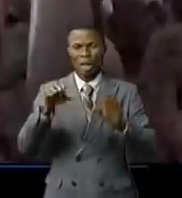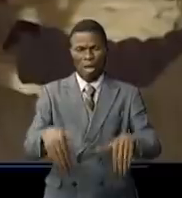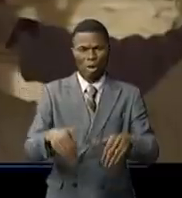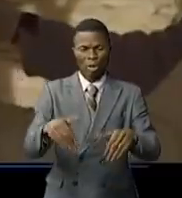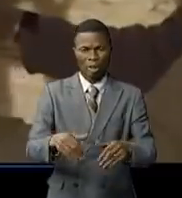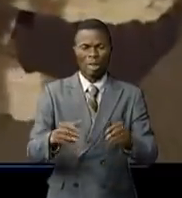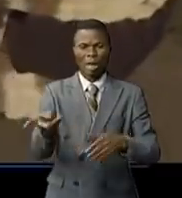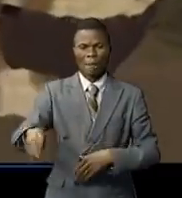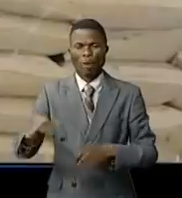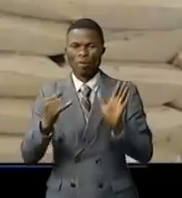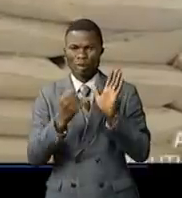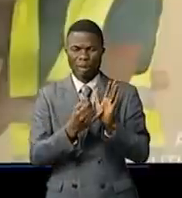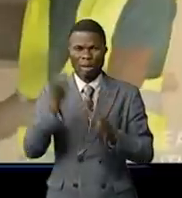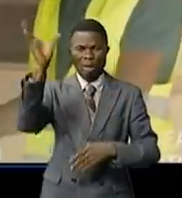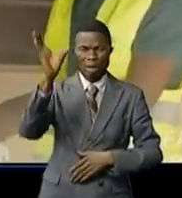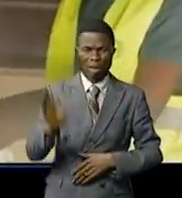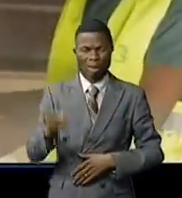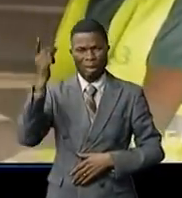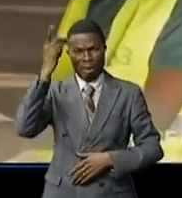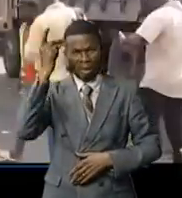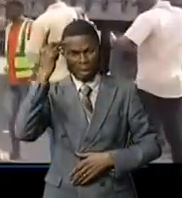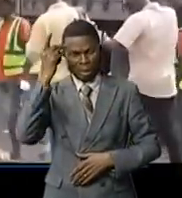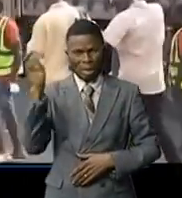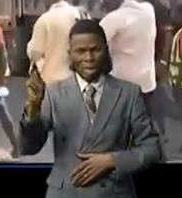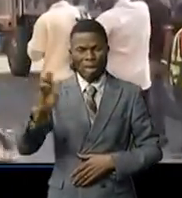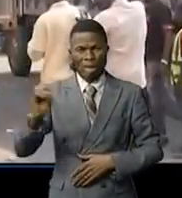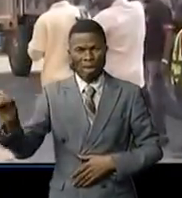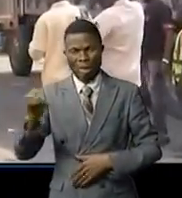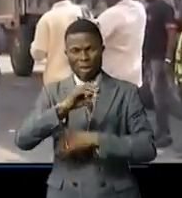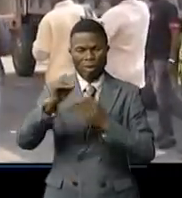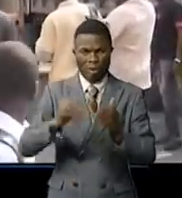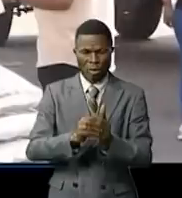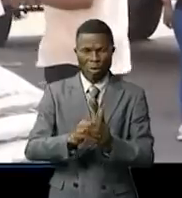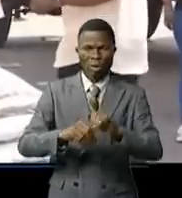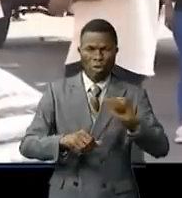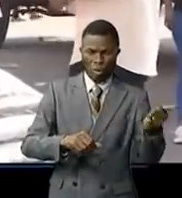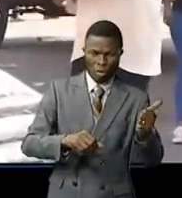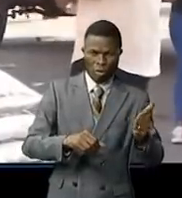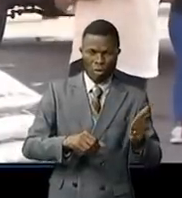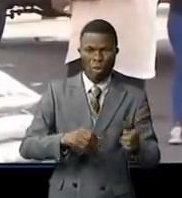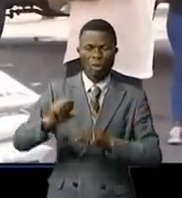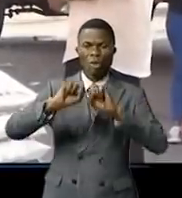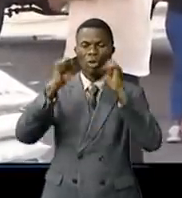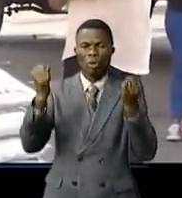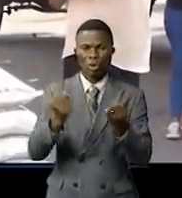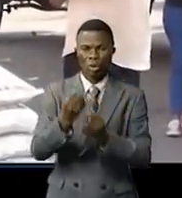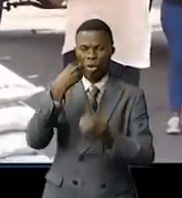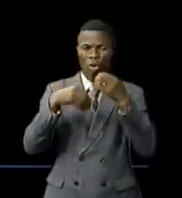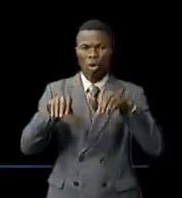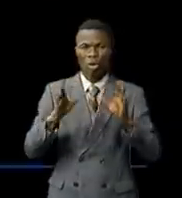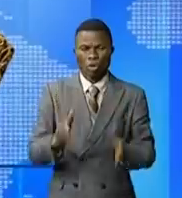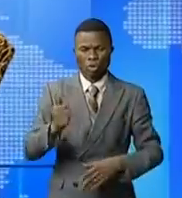6 provinces, dont Congo Central, Kinshasa, les Kassai Oriental et Central et autres. Il est géré par la société Bio Agro